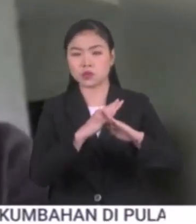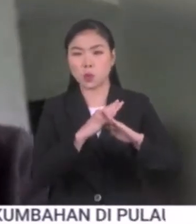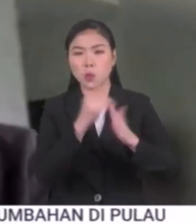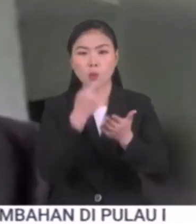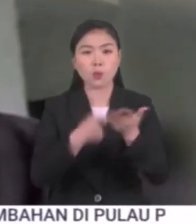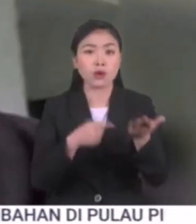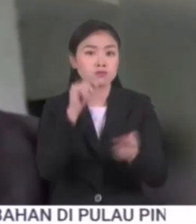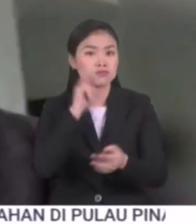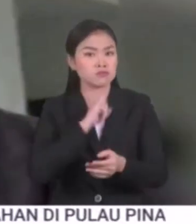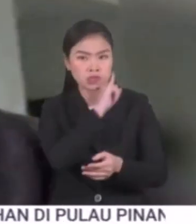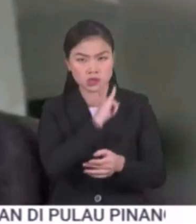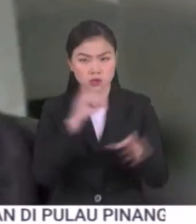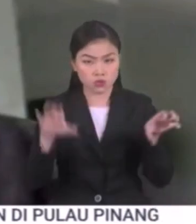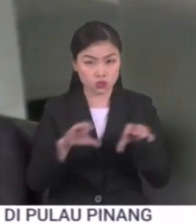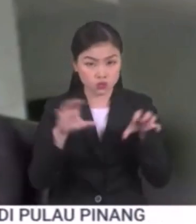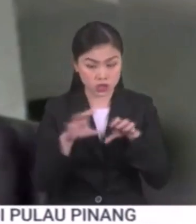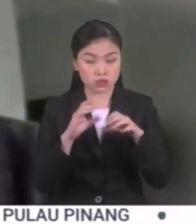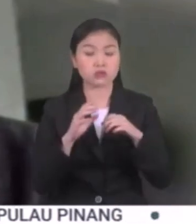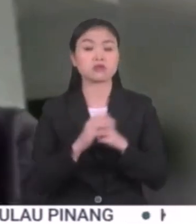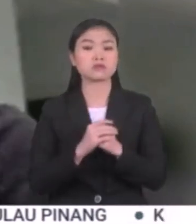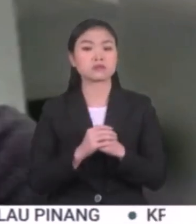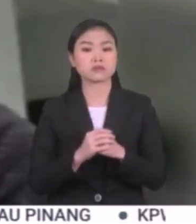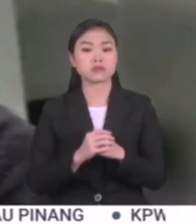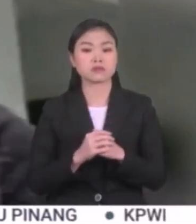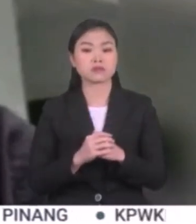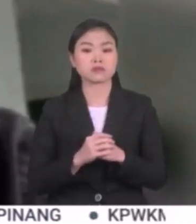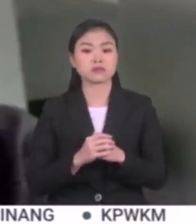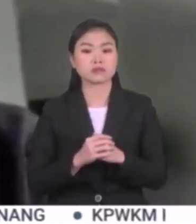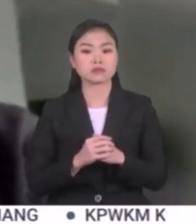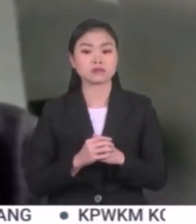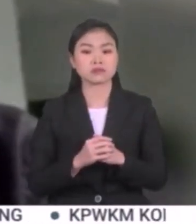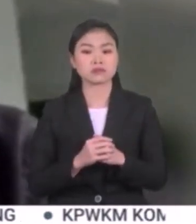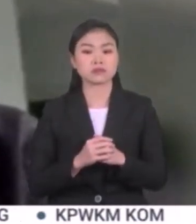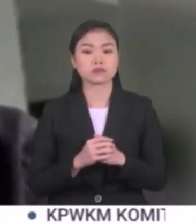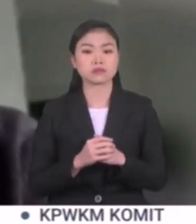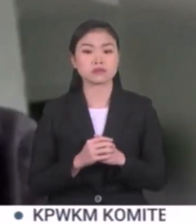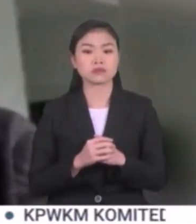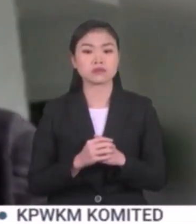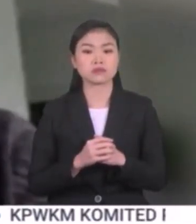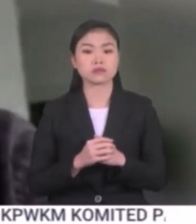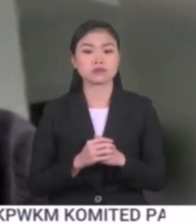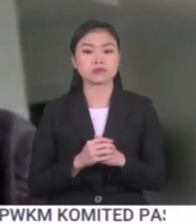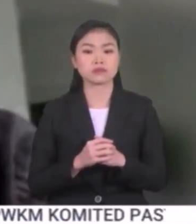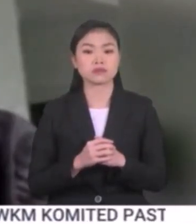tindakan Israel pada penduduk-penduduk Palestin baru-baru ini.